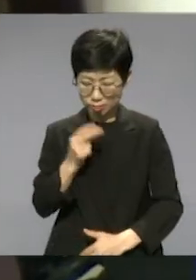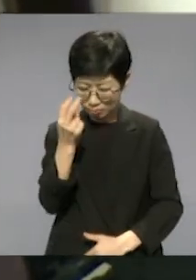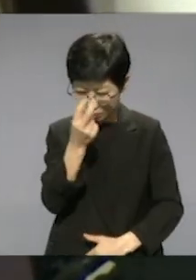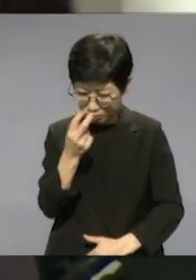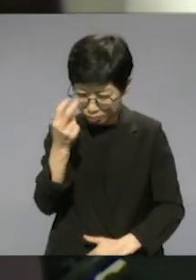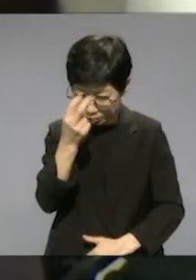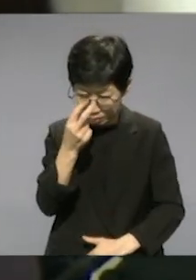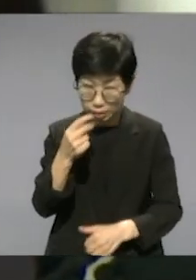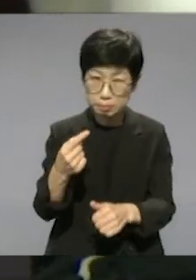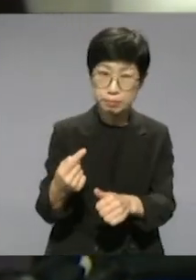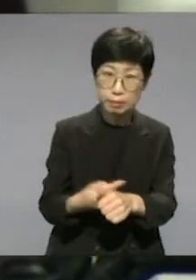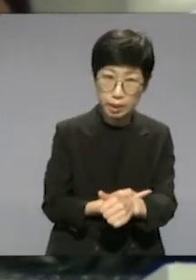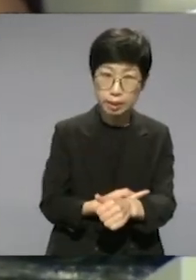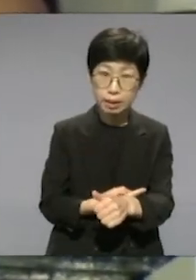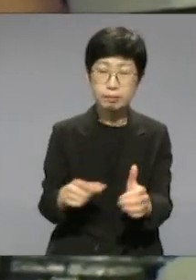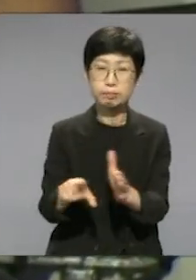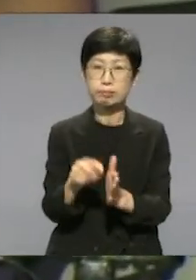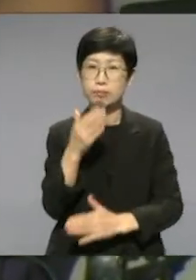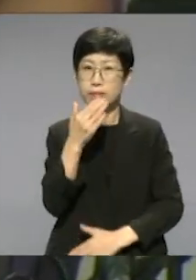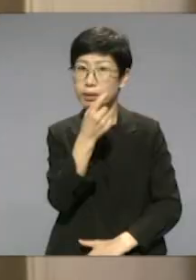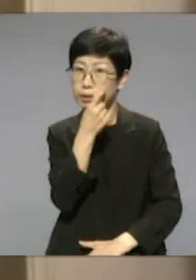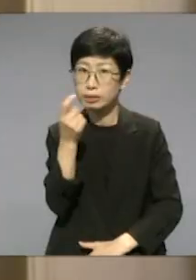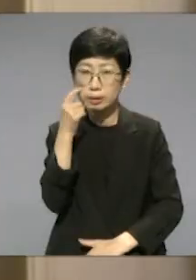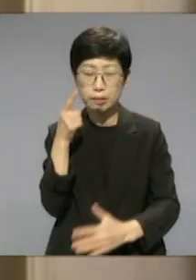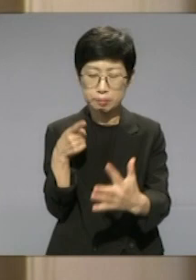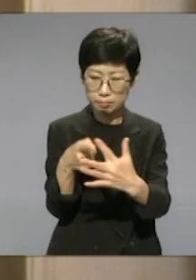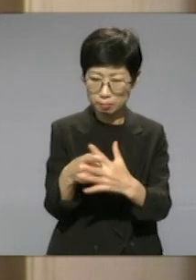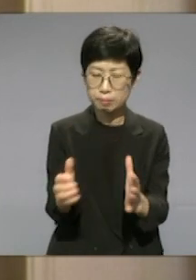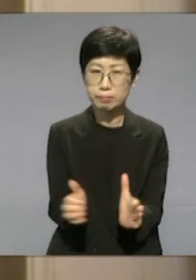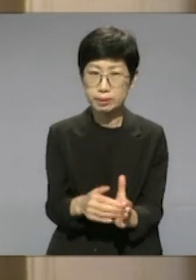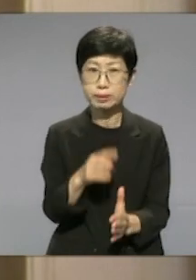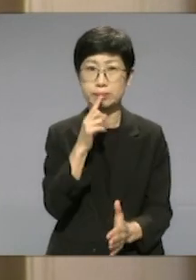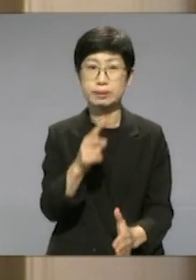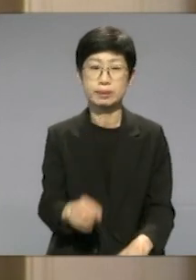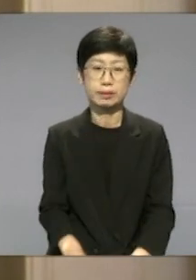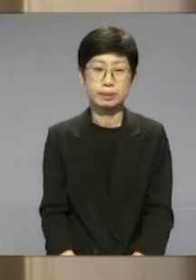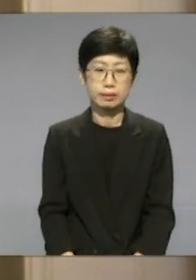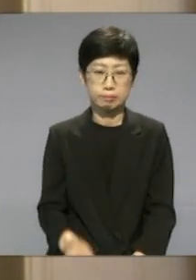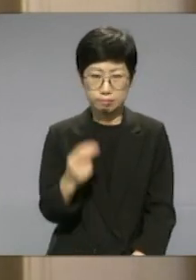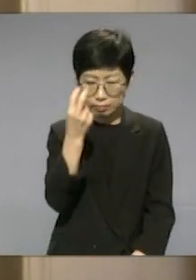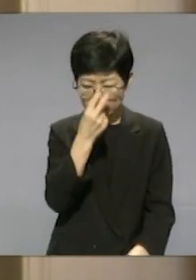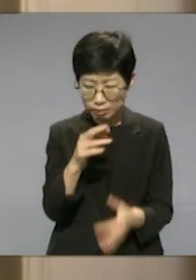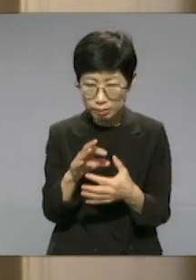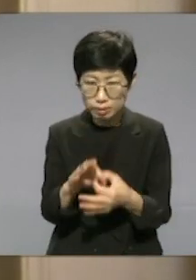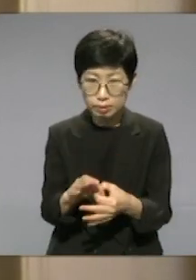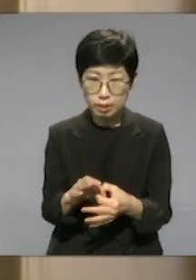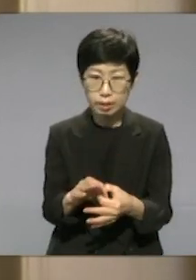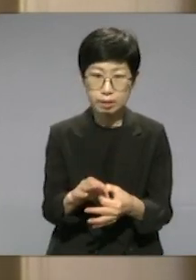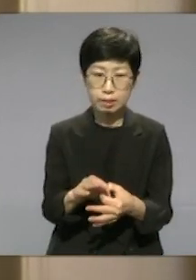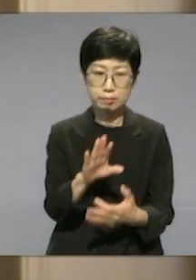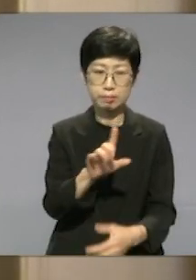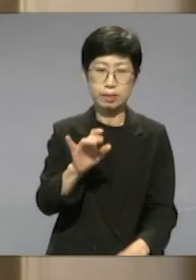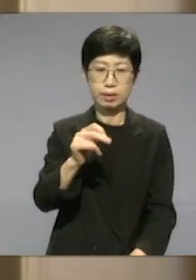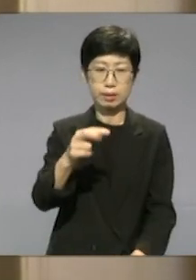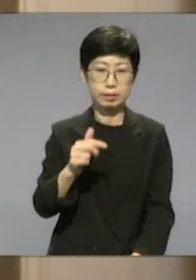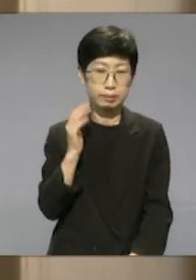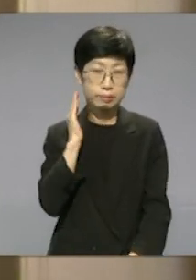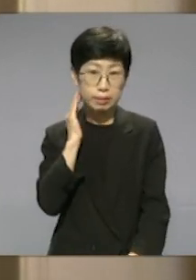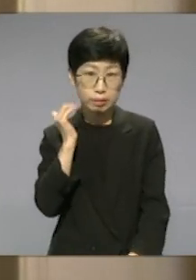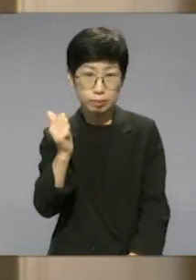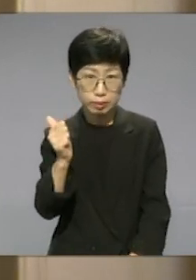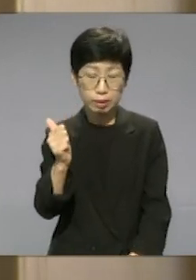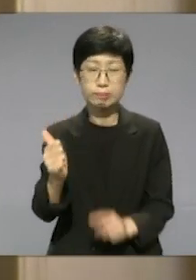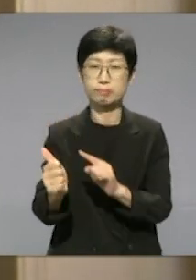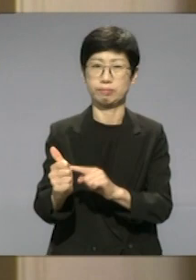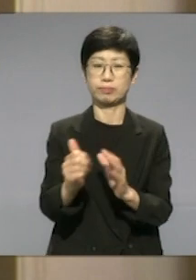만한 혐의점을 포착했다고 덧붙였습니다. Through our investigations, we have found that President Biden did lie to the